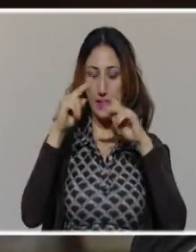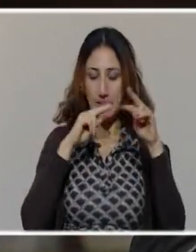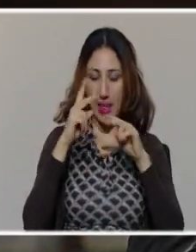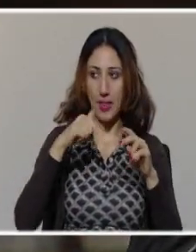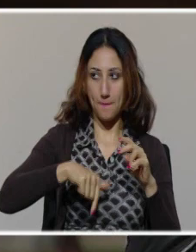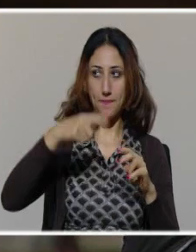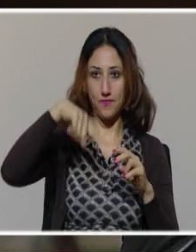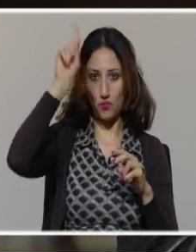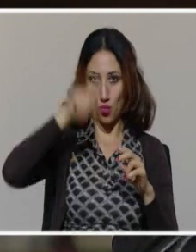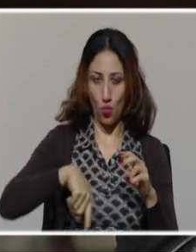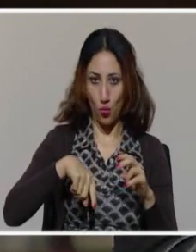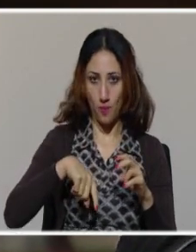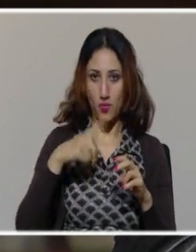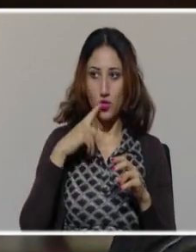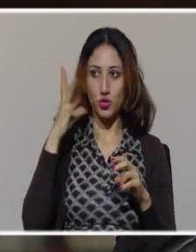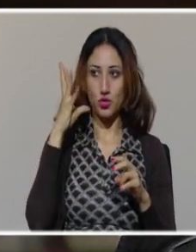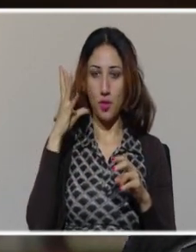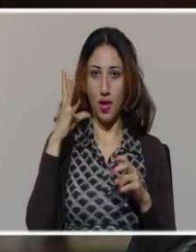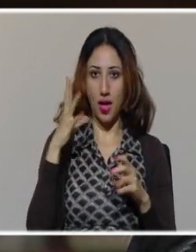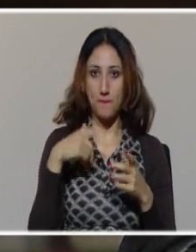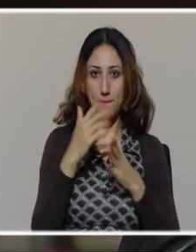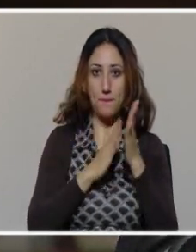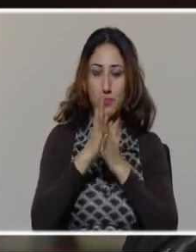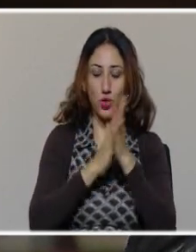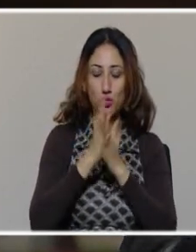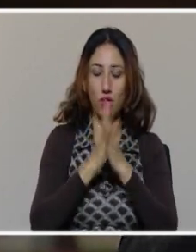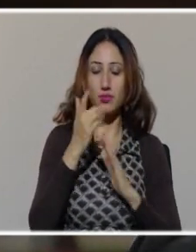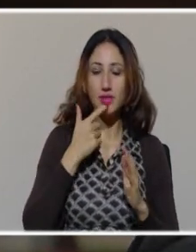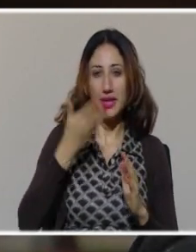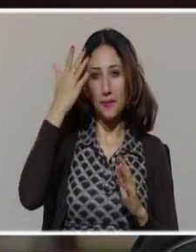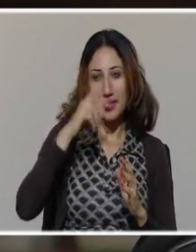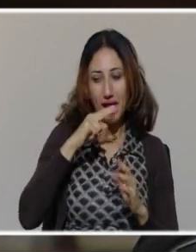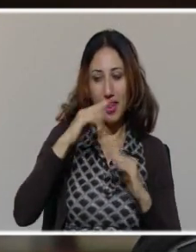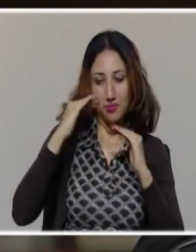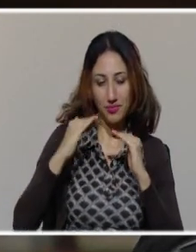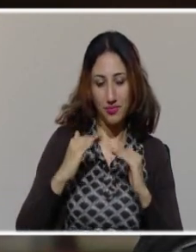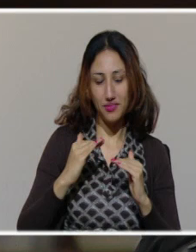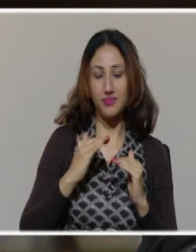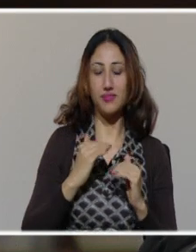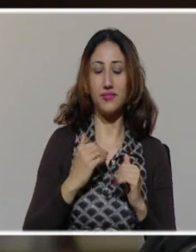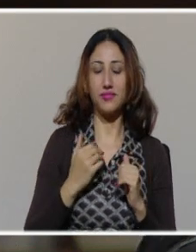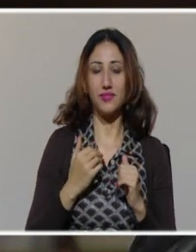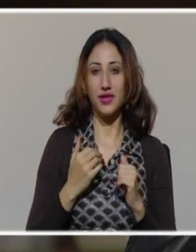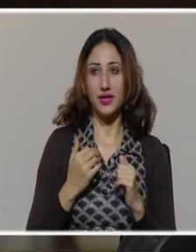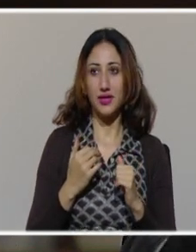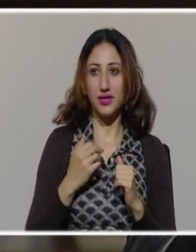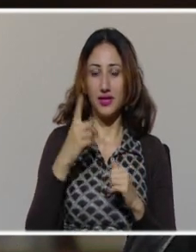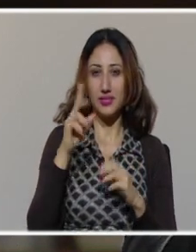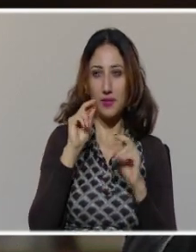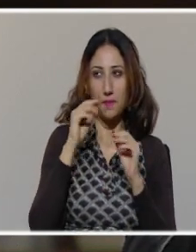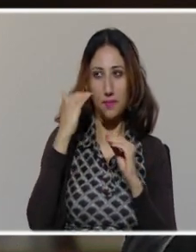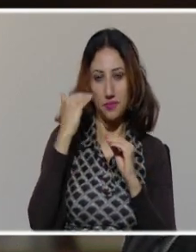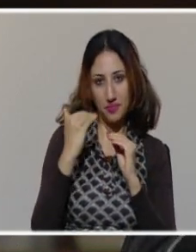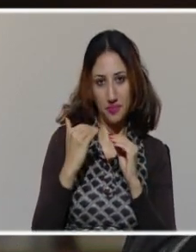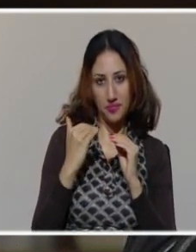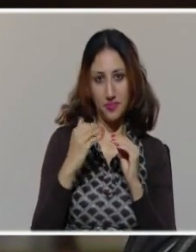اليوم ففي سن الشباب هيقولها بهذه الرشاقه لما بيكبر والسن طبعا بيبقى الممثل ممكن يقولها بطريقه